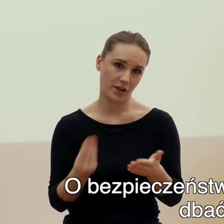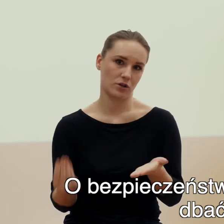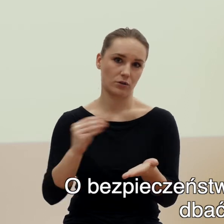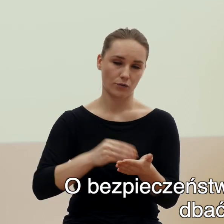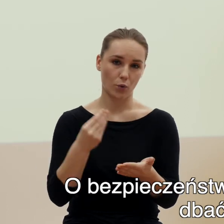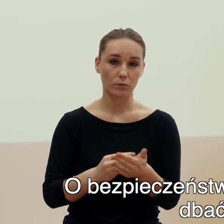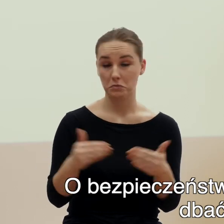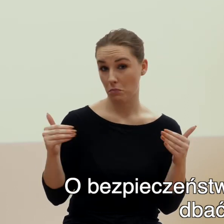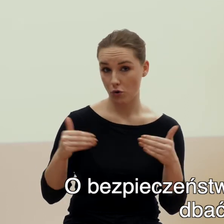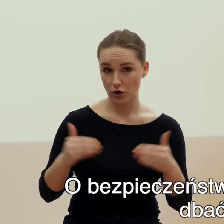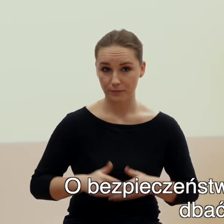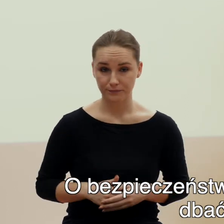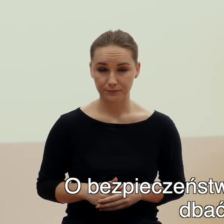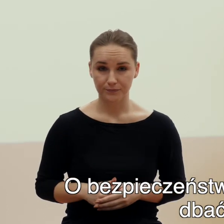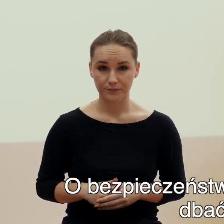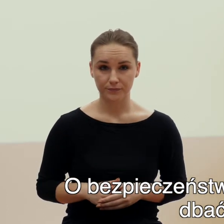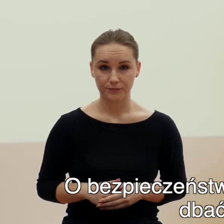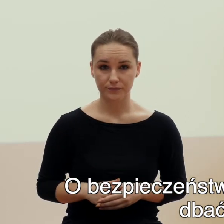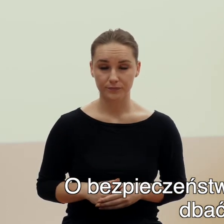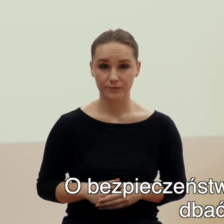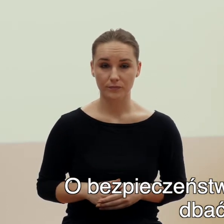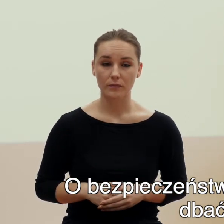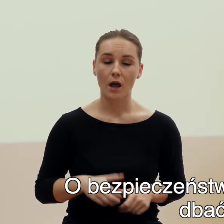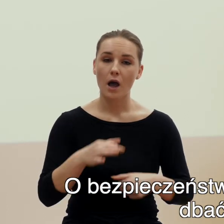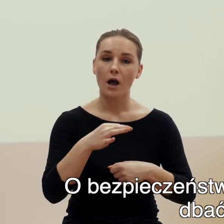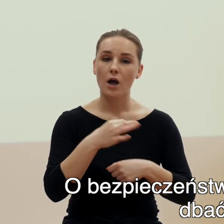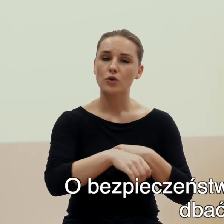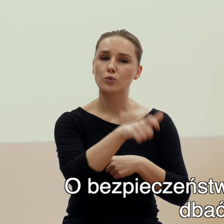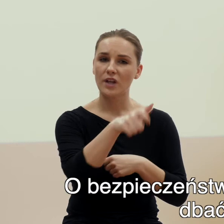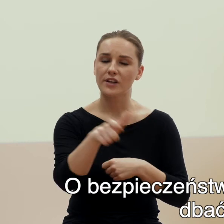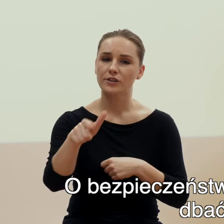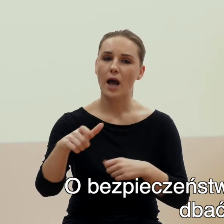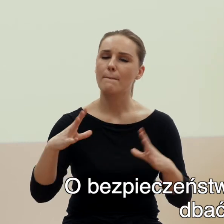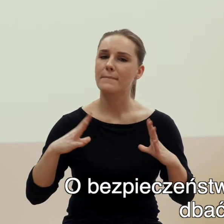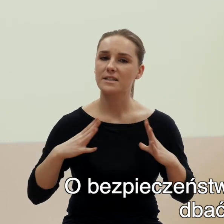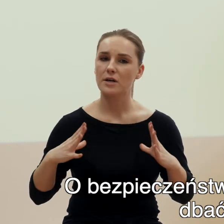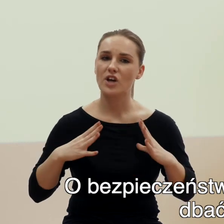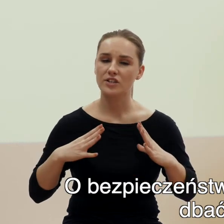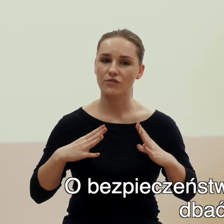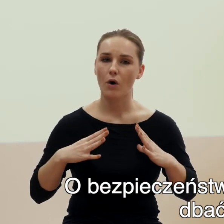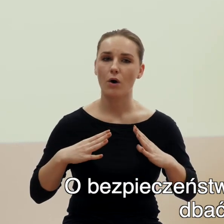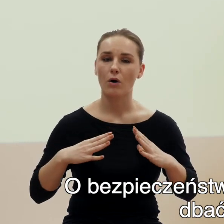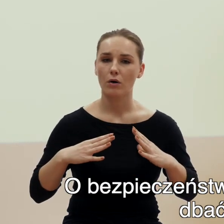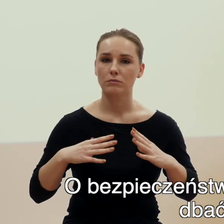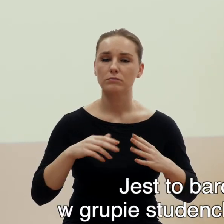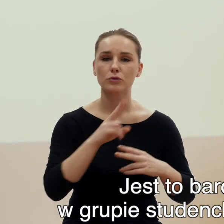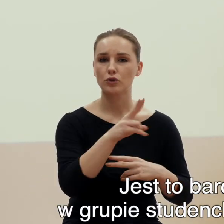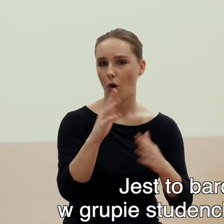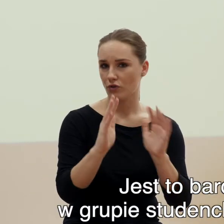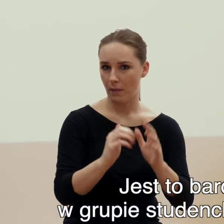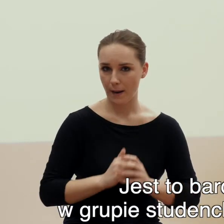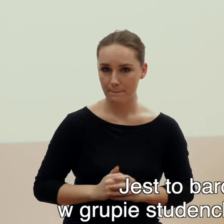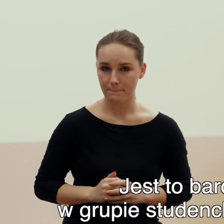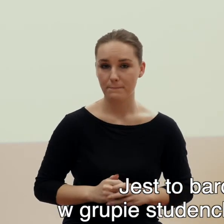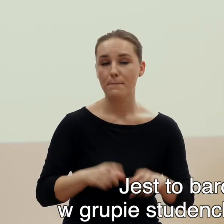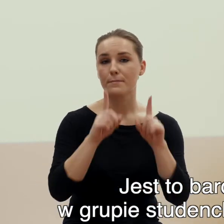O bezpieczeństwo studentów, którzy uczestniczą w zajęciach, dbać powinni nauczyciele akademicy. Jest to bardzo